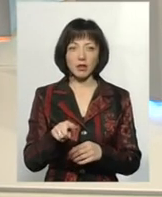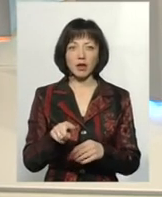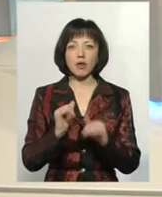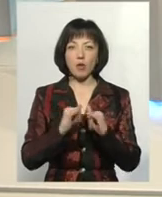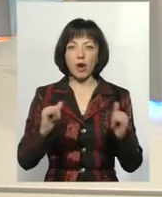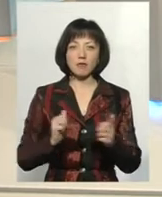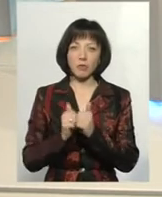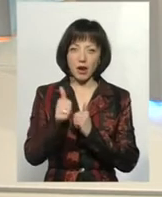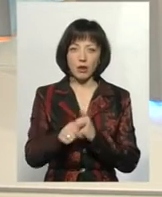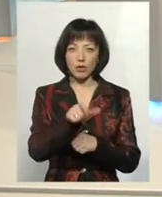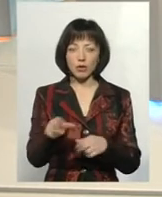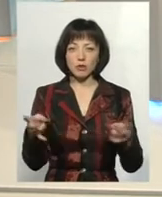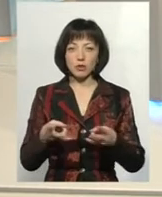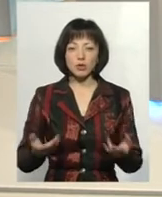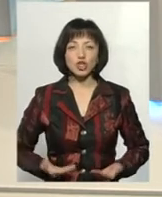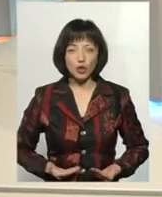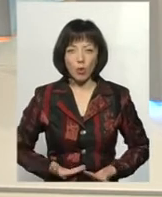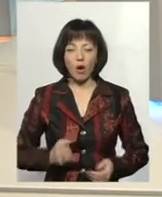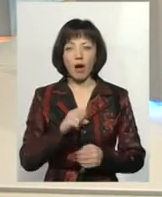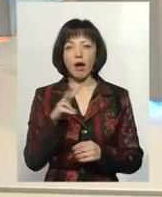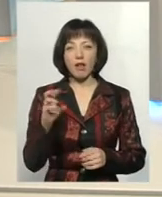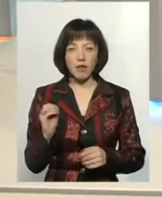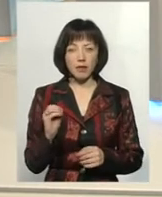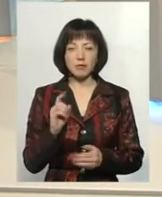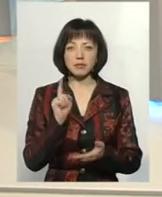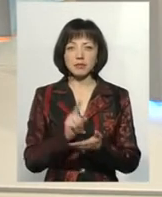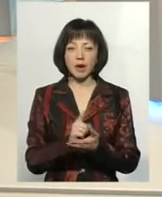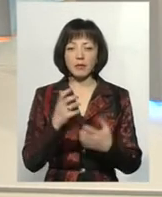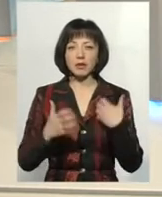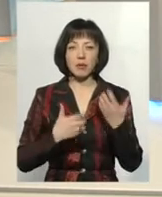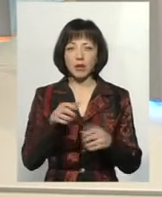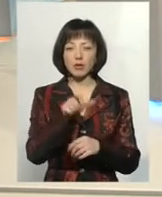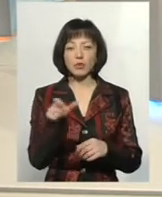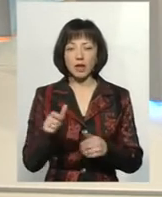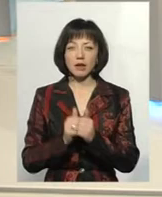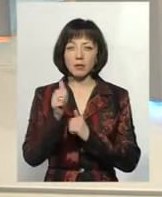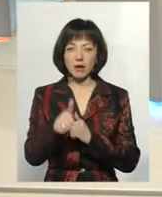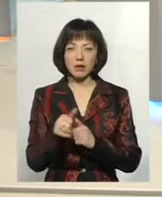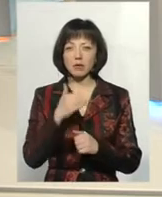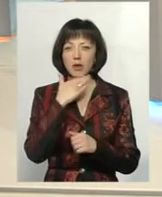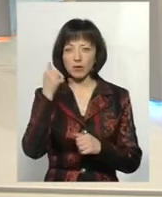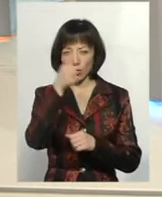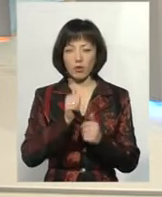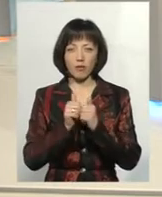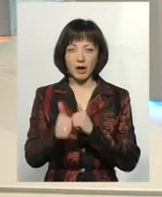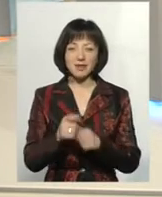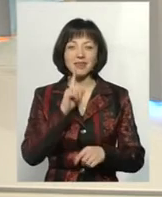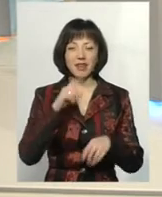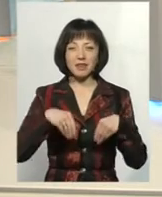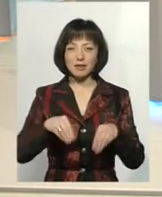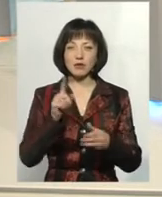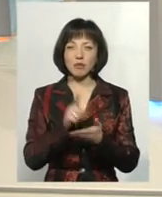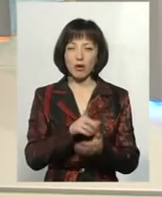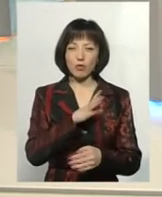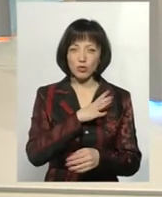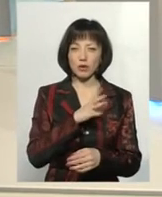йде вперед і людям потрібно житло, але мають дбати про людей і наперед, і на багато років вперед. Тобто зелені насадження мають